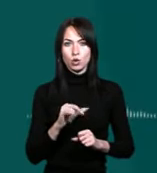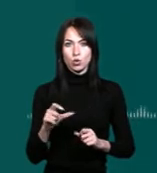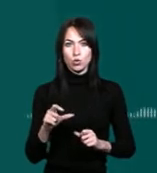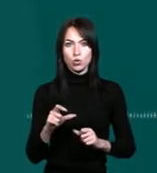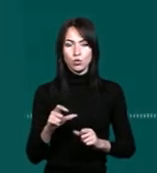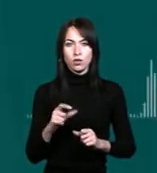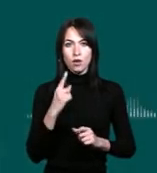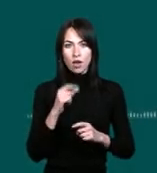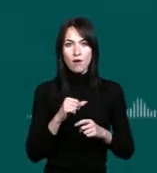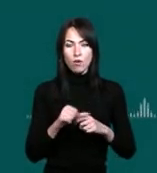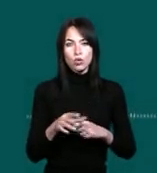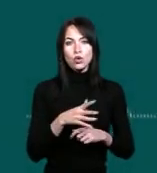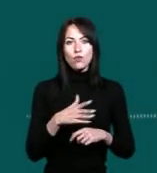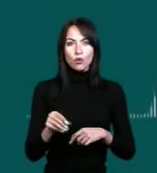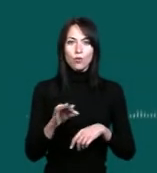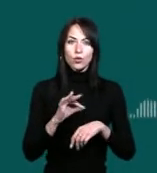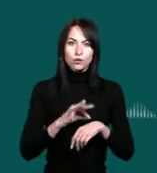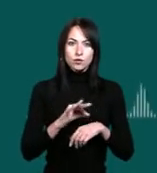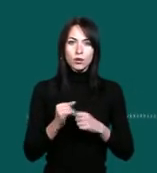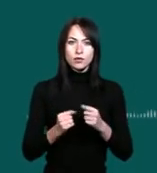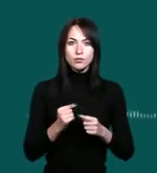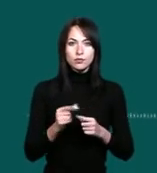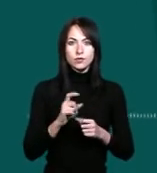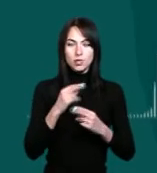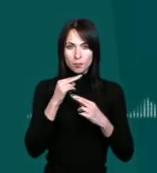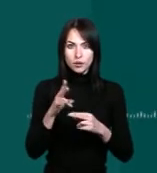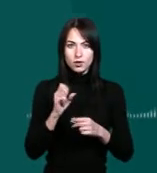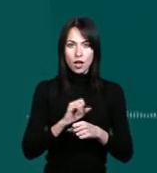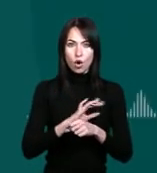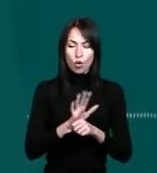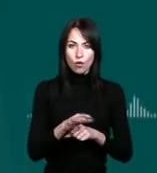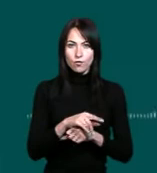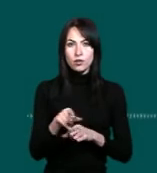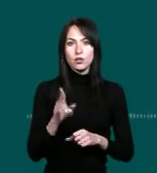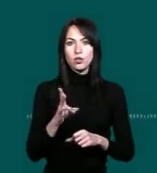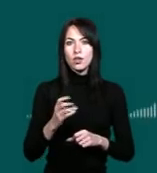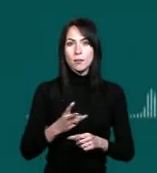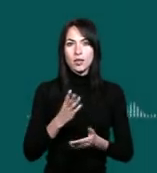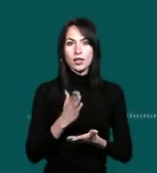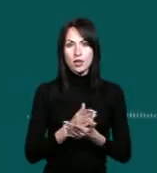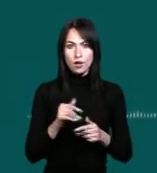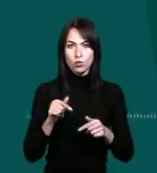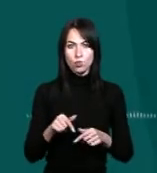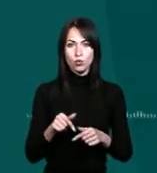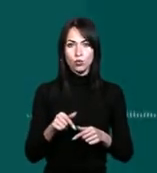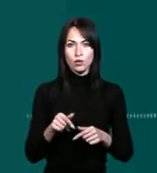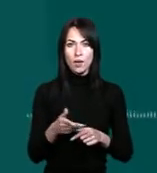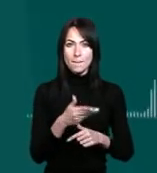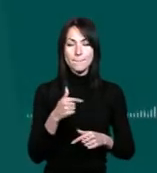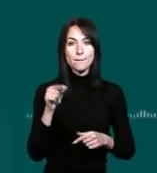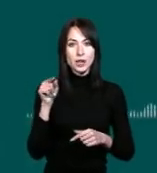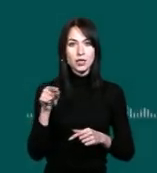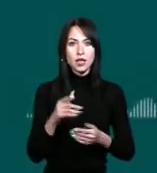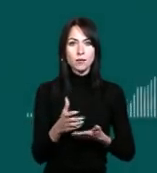В основному всі пацієнти їдуть з підозрою на ковід, і ті, які підтверджені, їдуть в 25-ту лікарню. В них там